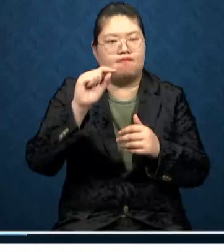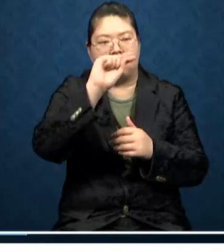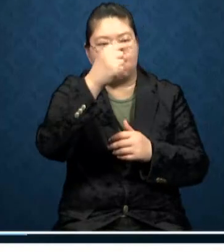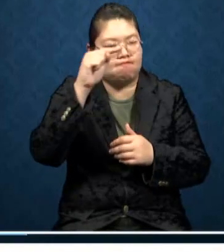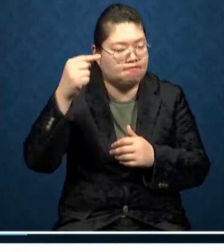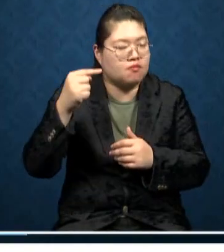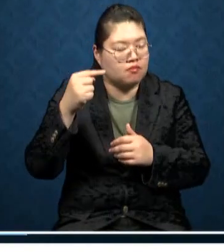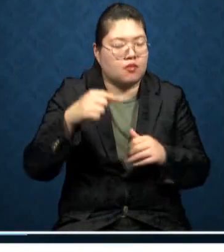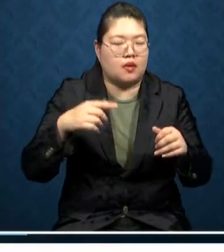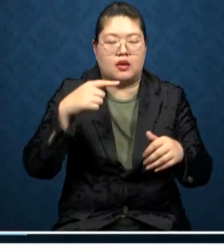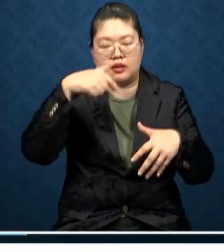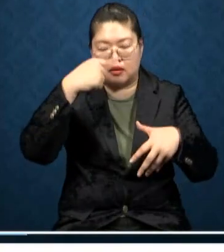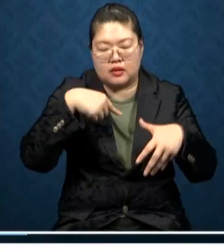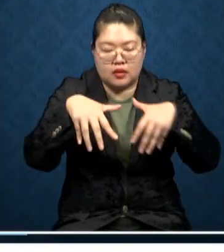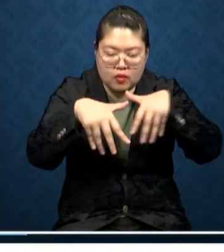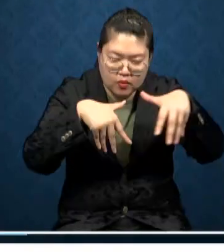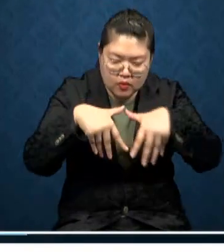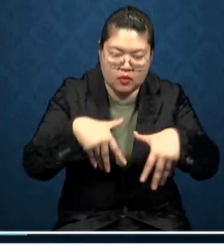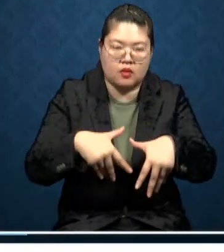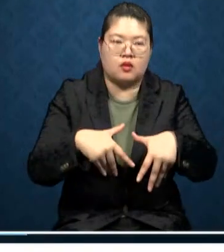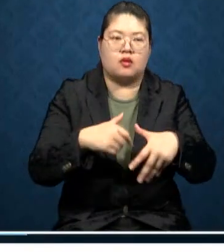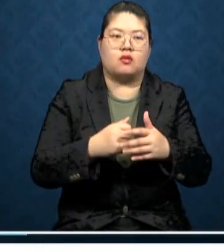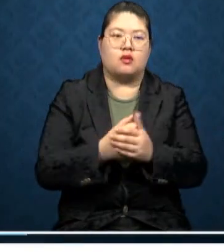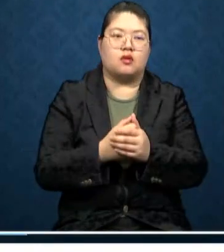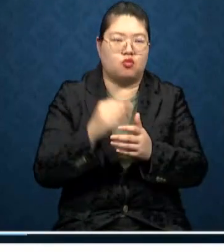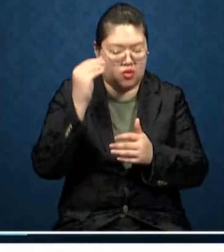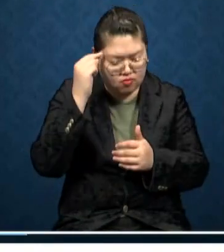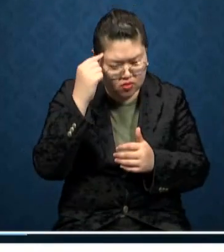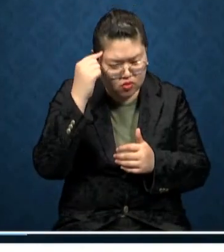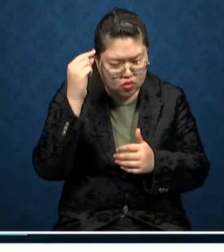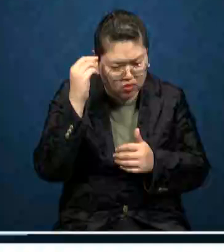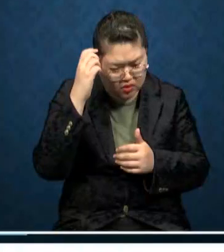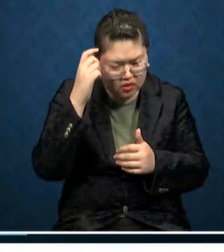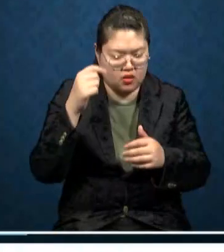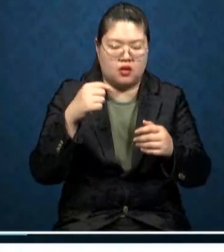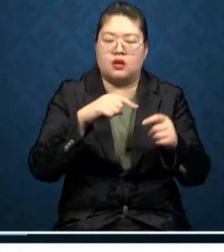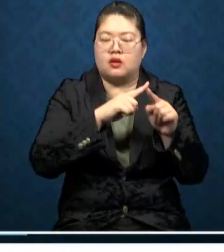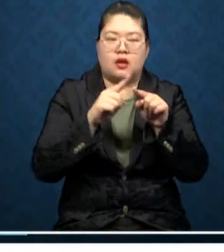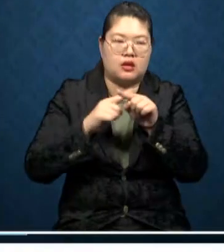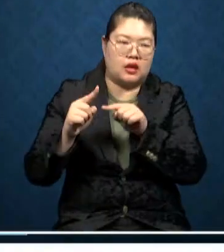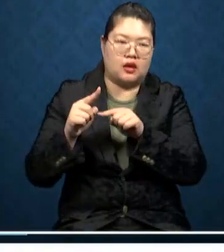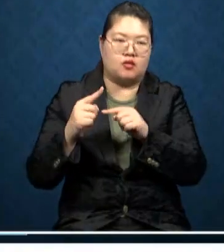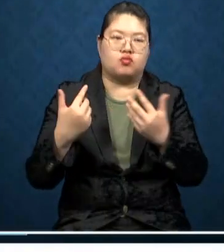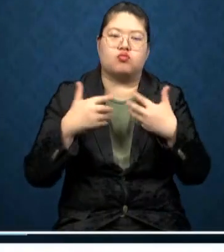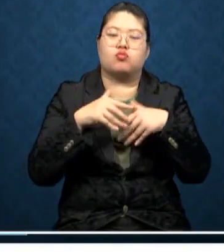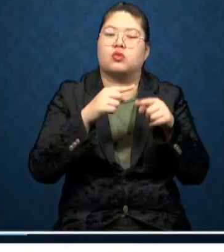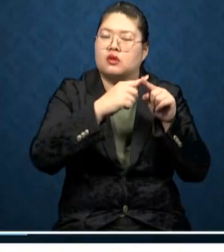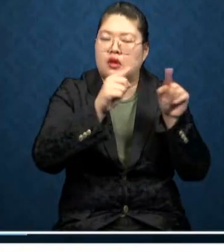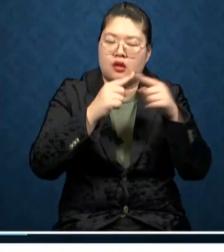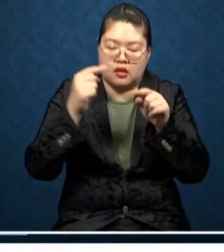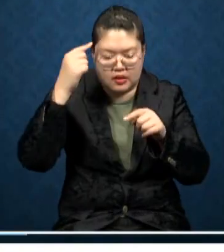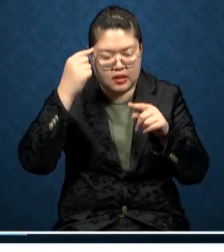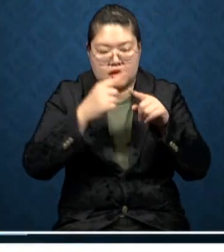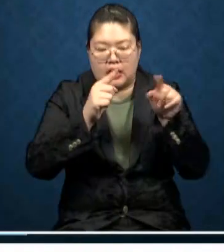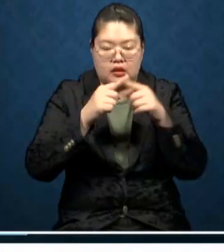ภาคส่วนอย่างทั่วถึงทำให้เป็นผู้ที่มีการคิดรอบคิดร่วมหลอมรวมความแตกต่างหันมาร่วมกันคิด